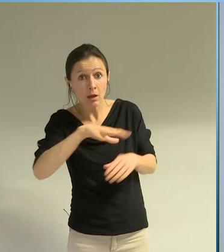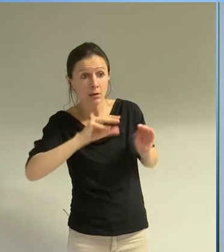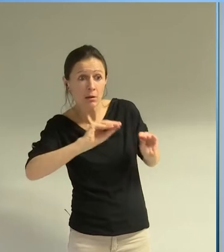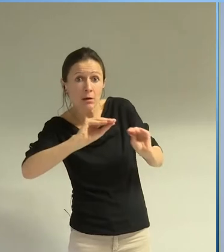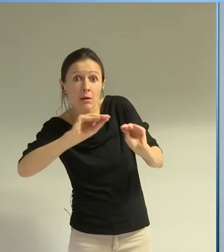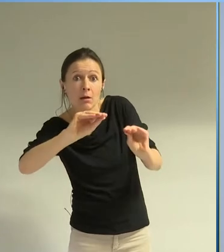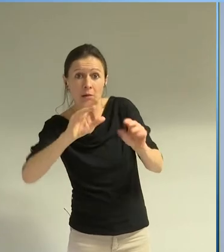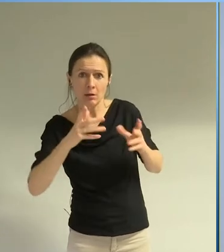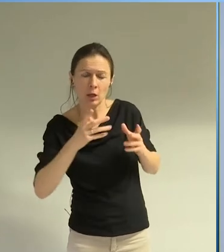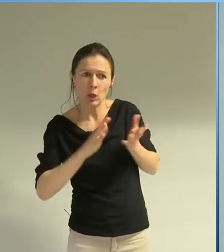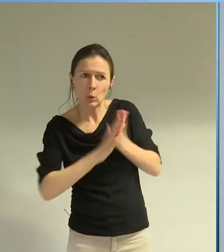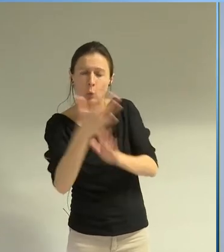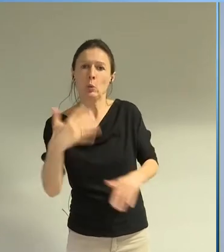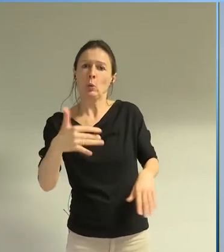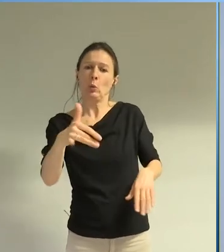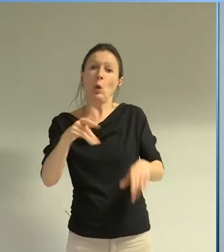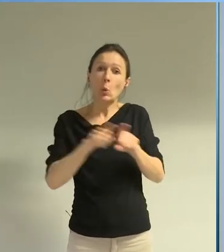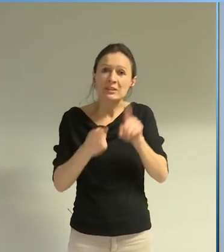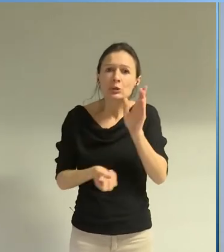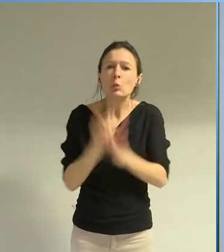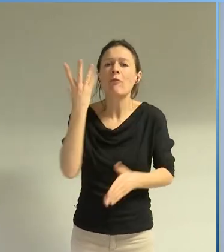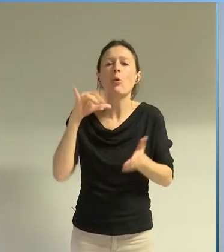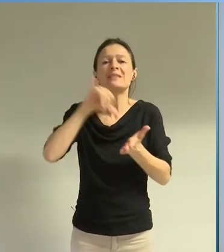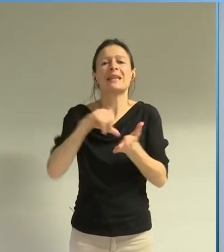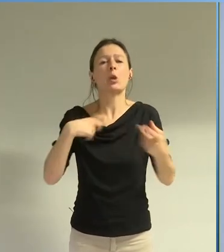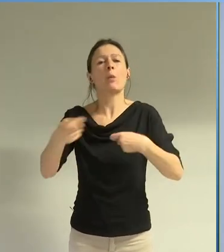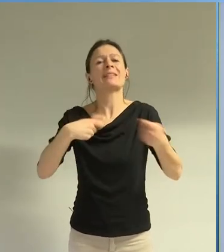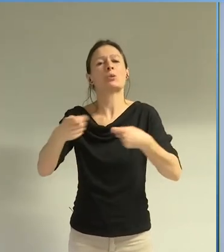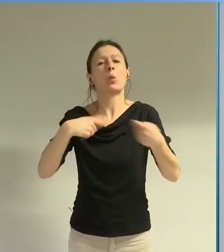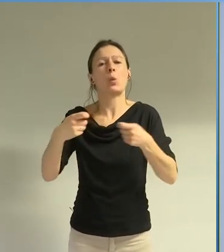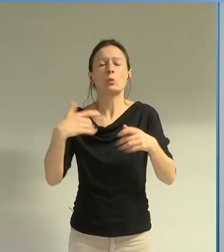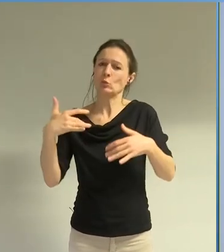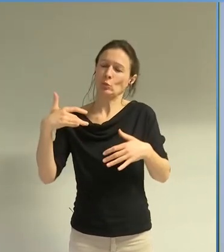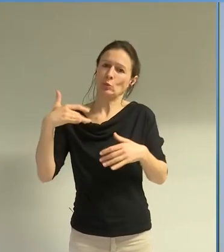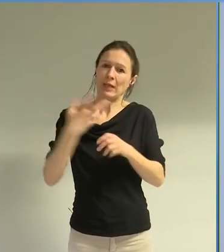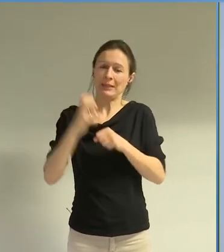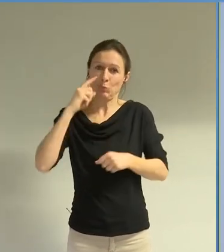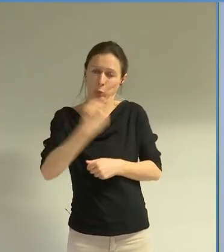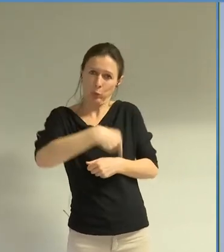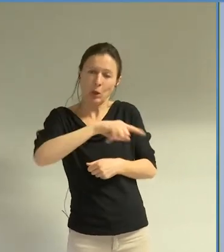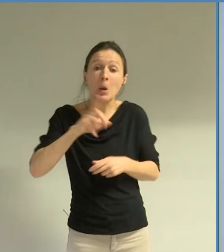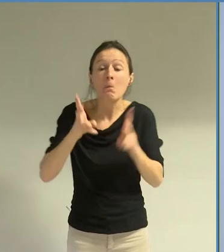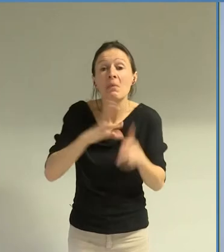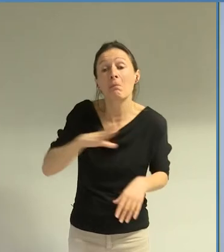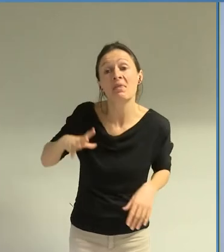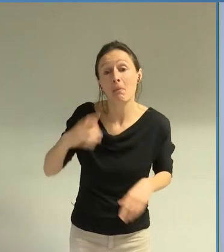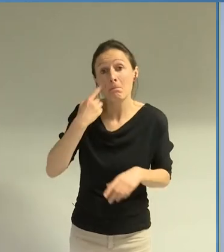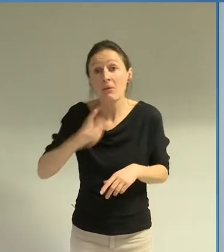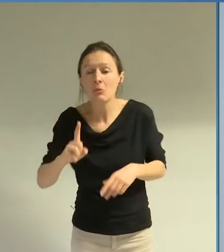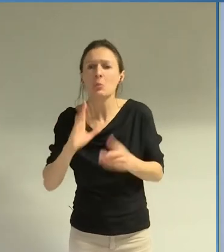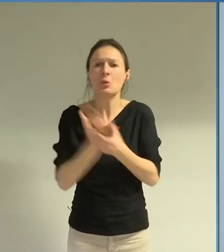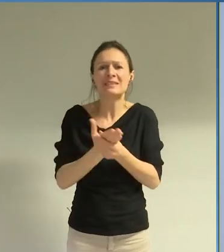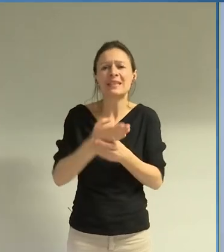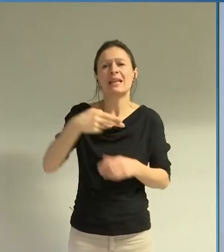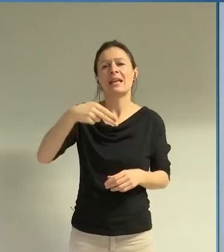la menace des nouveaux centres commerciaux également et à ce sujet madame vous n'avez peut-être pas suivi tous les épisodes du dossier neyrpic mais je